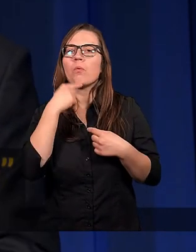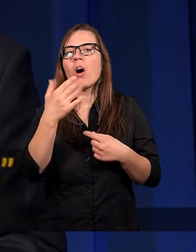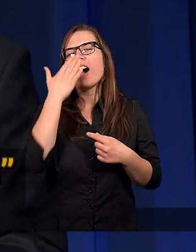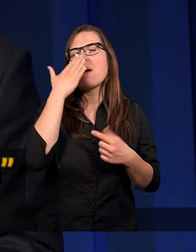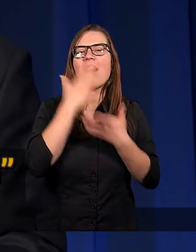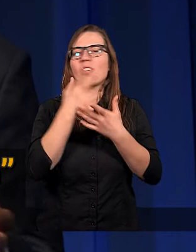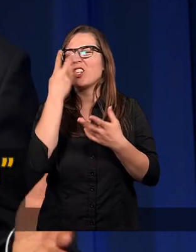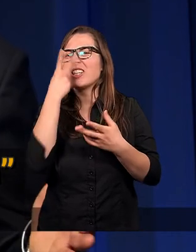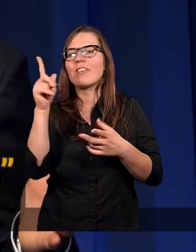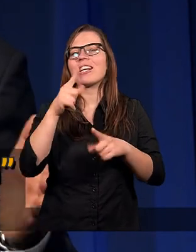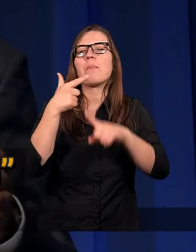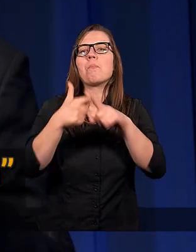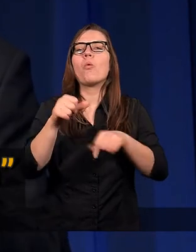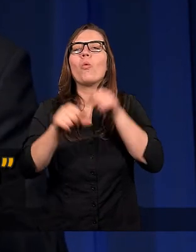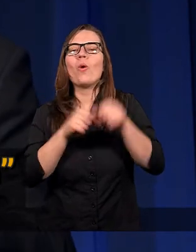że chyba już się nie widzieliśmy pół roku.